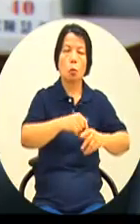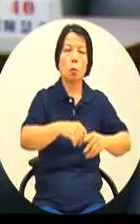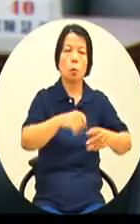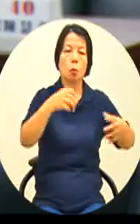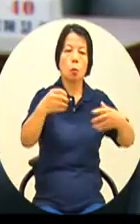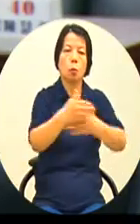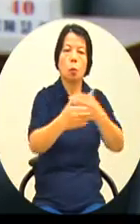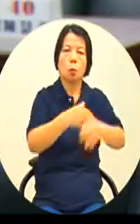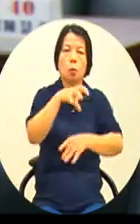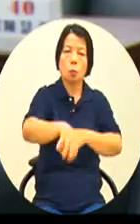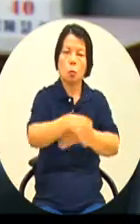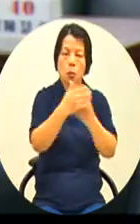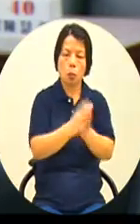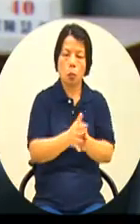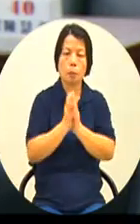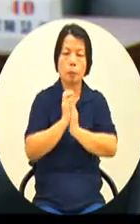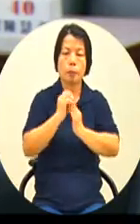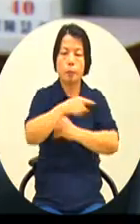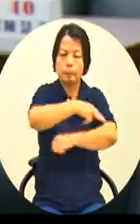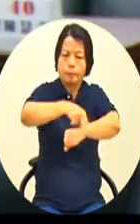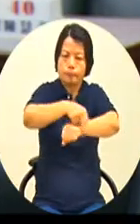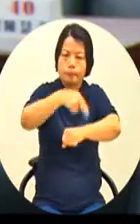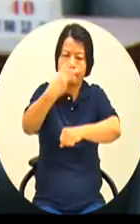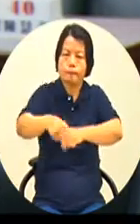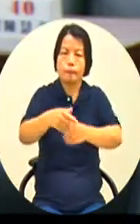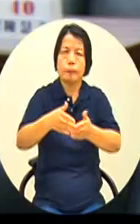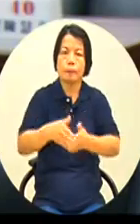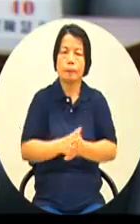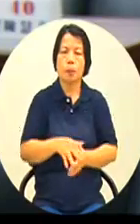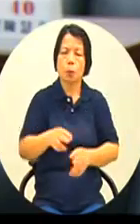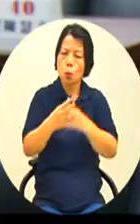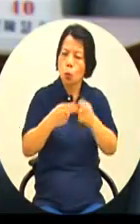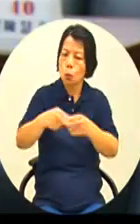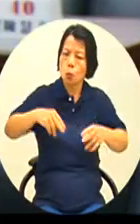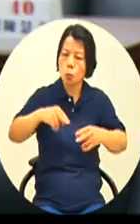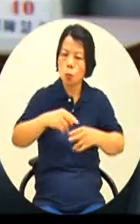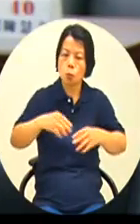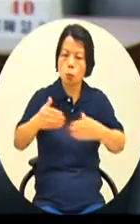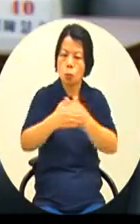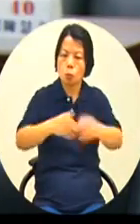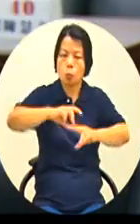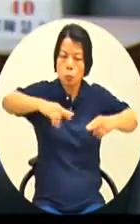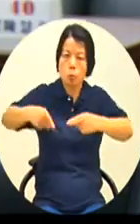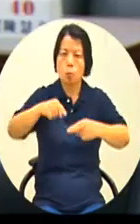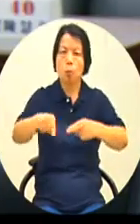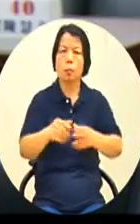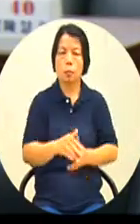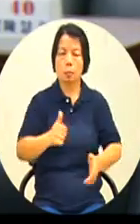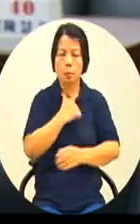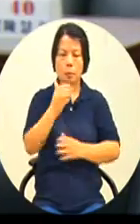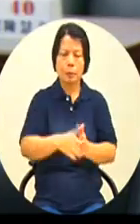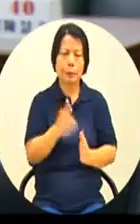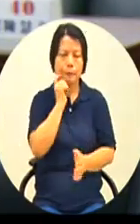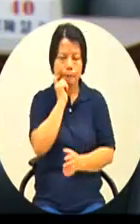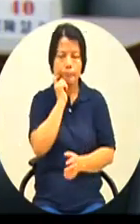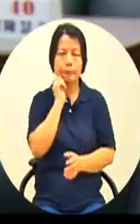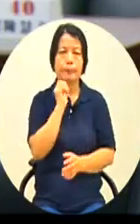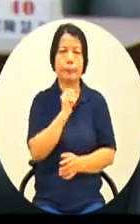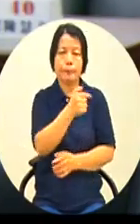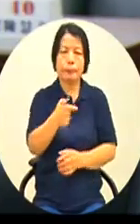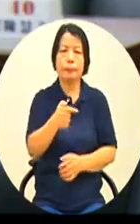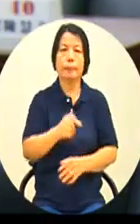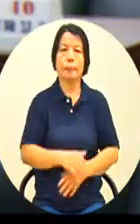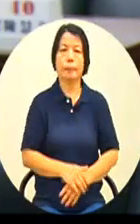托较紧过研究遮要安怎去改善，啊无确实真正困难重重。啊，拜